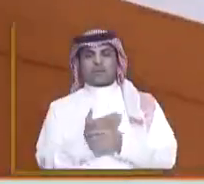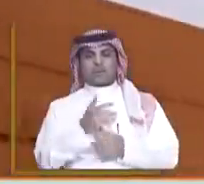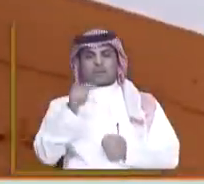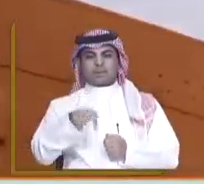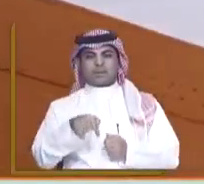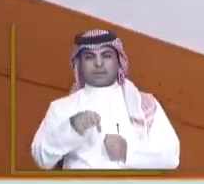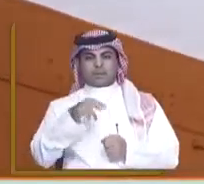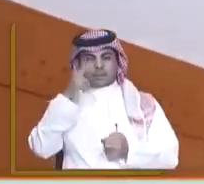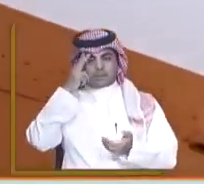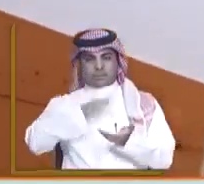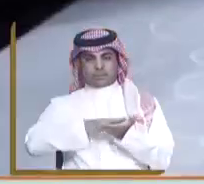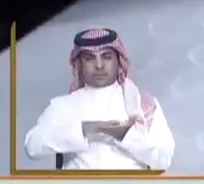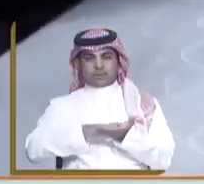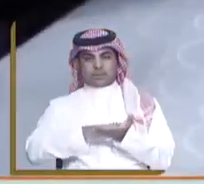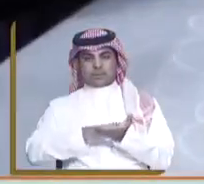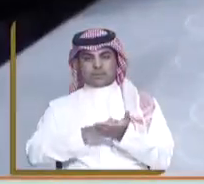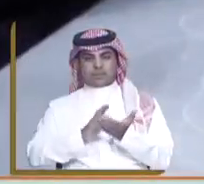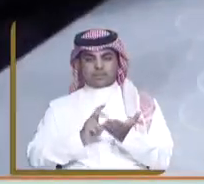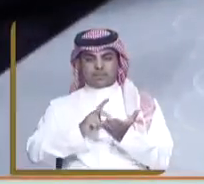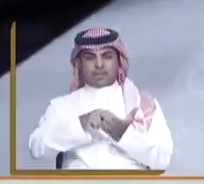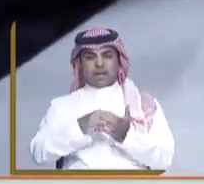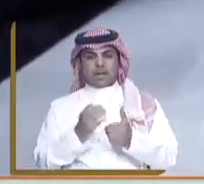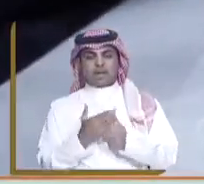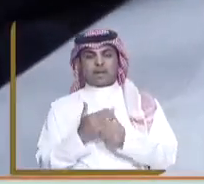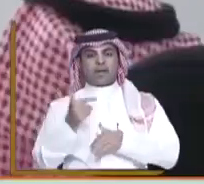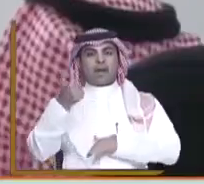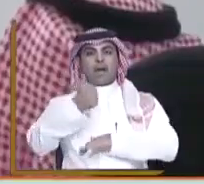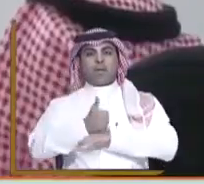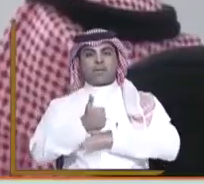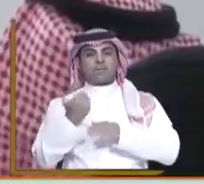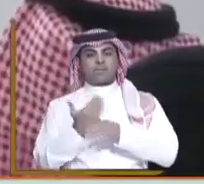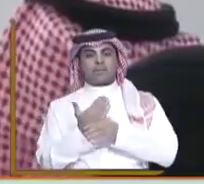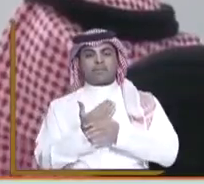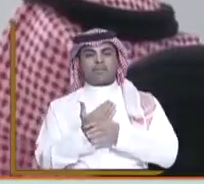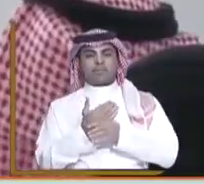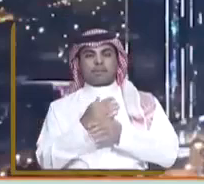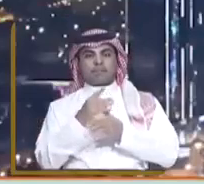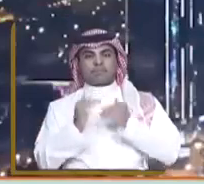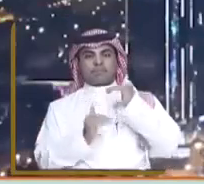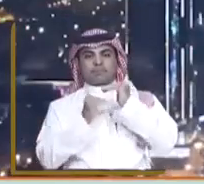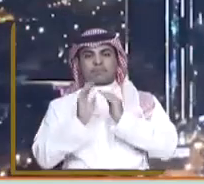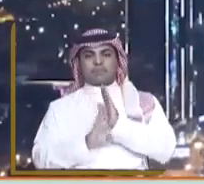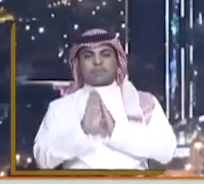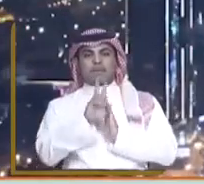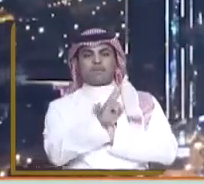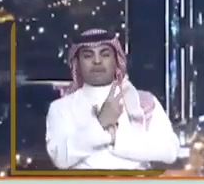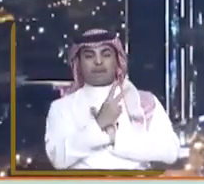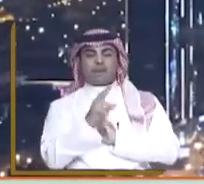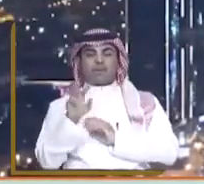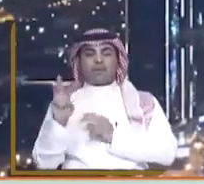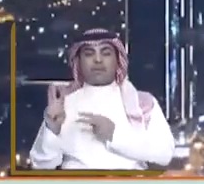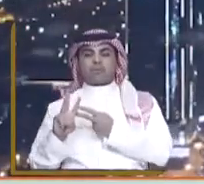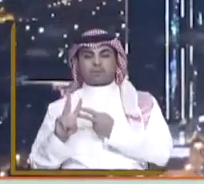المملكه تضع خطوتها الاولى في قائمه لتقرير براند فاينانس لعام 2023